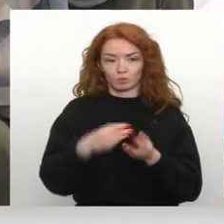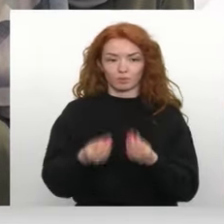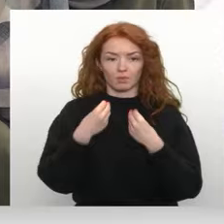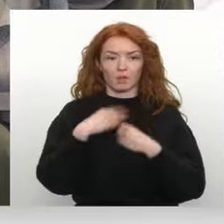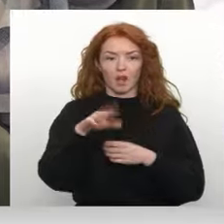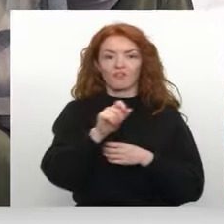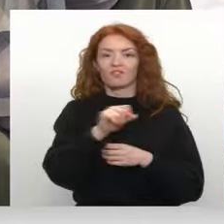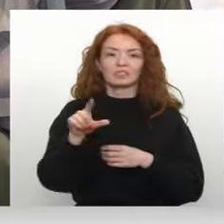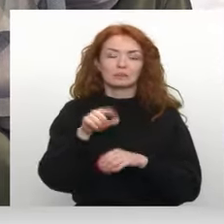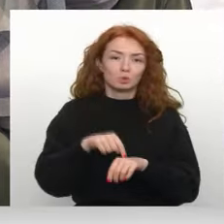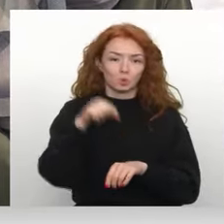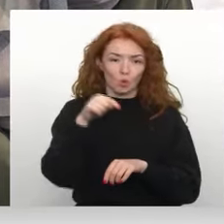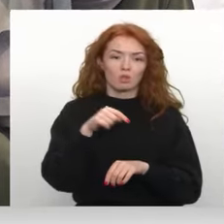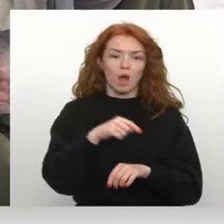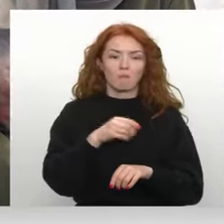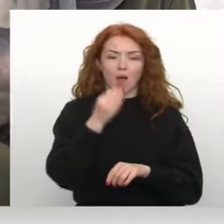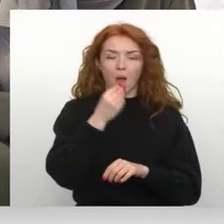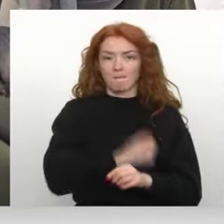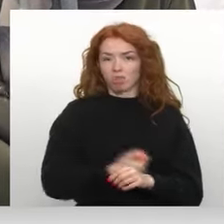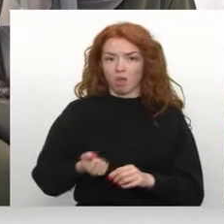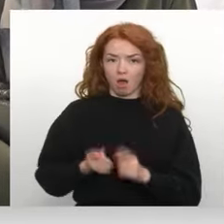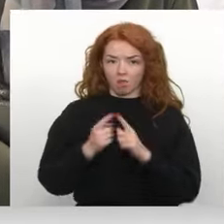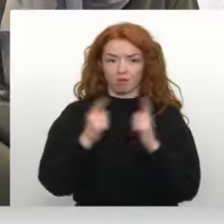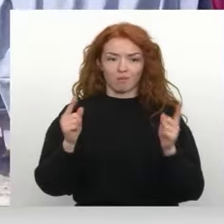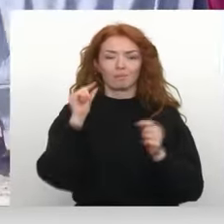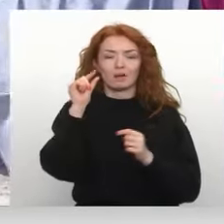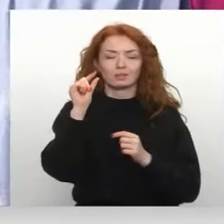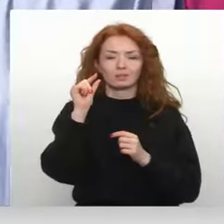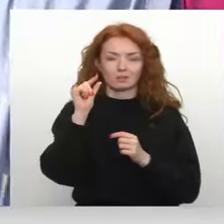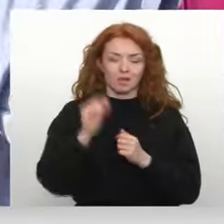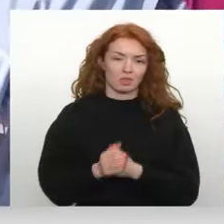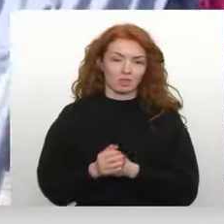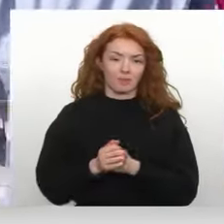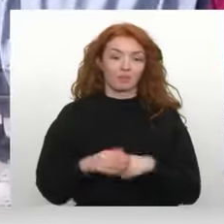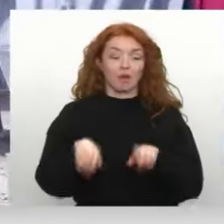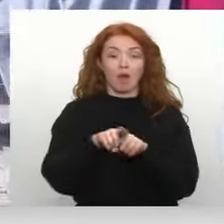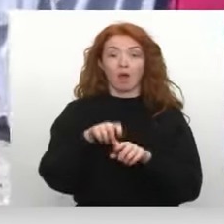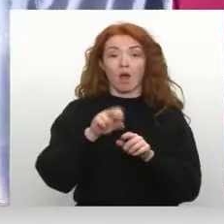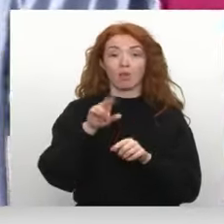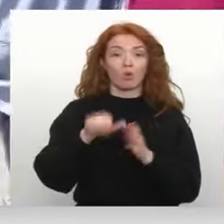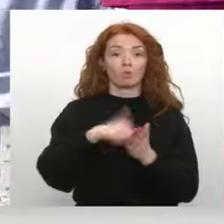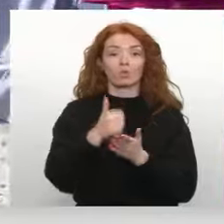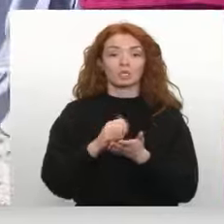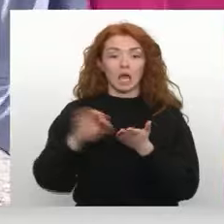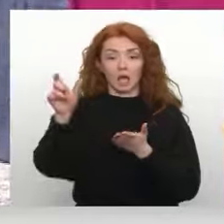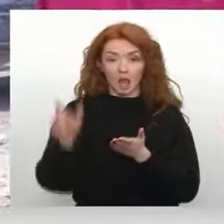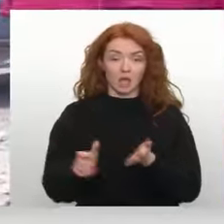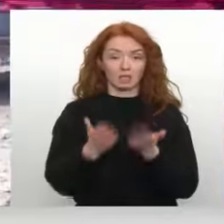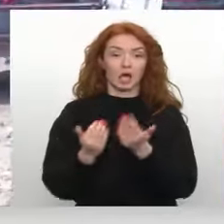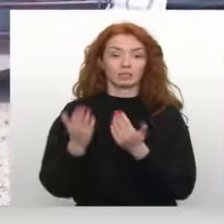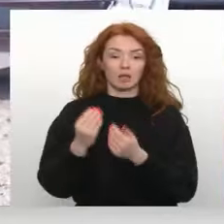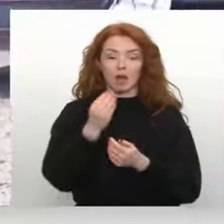vismaz izjust ramadāna atmosfēru kaut nedaudz nedaudz no ramadāna arī ano ģenerālsekretārs gteres aicinājis